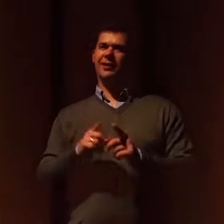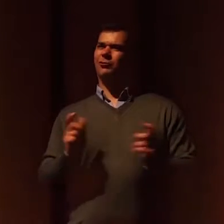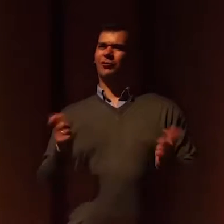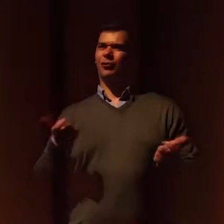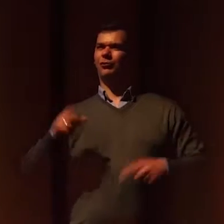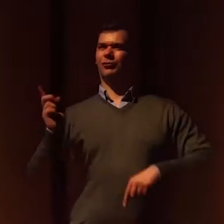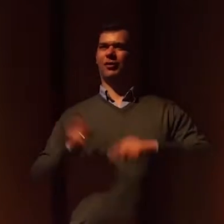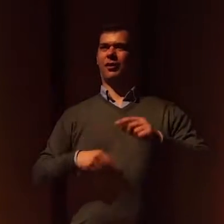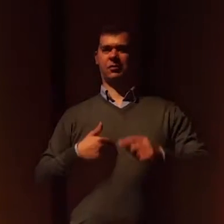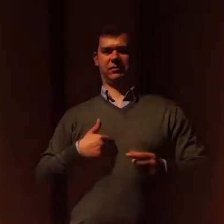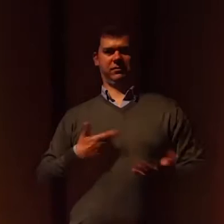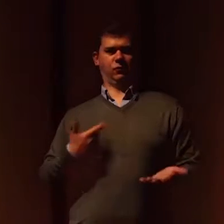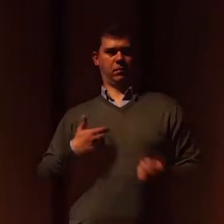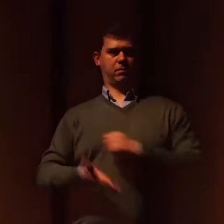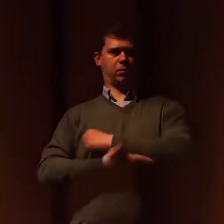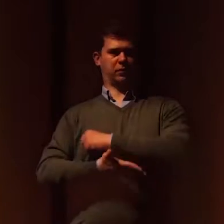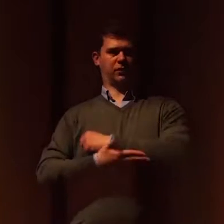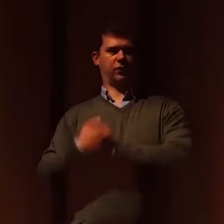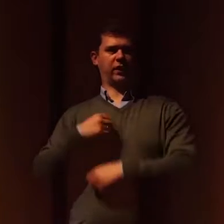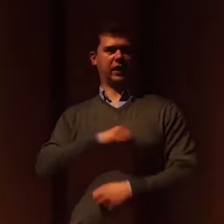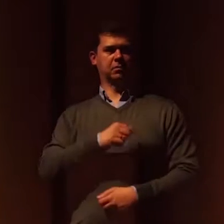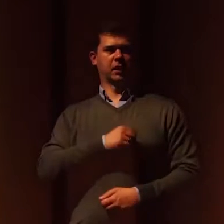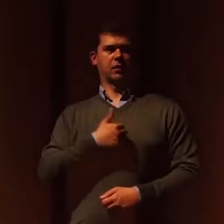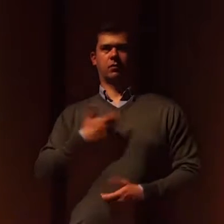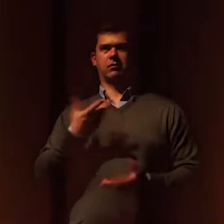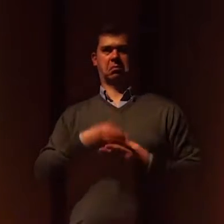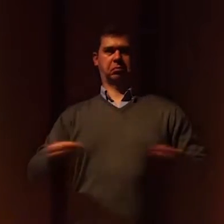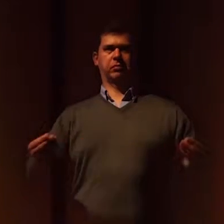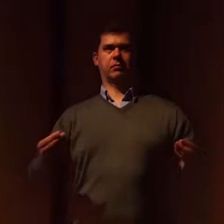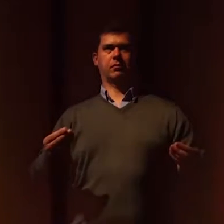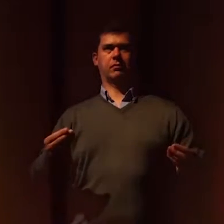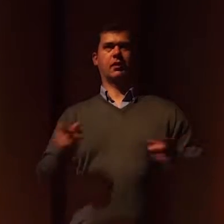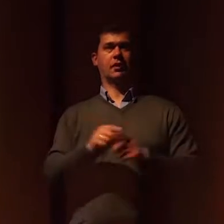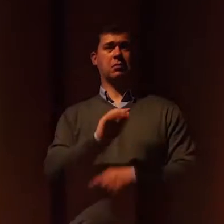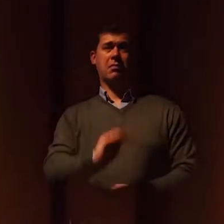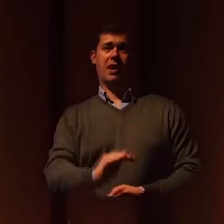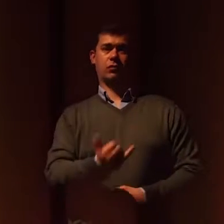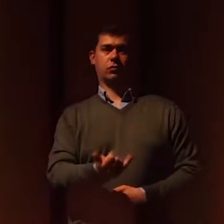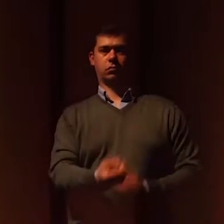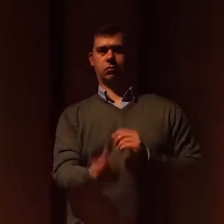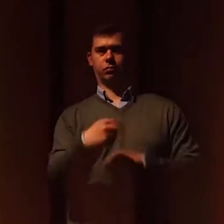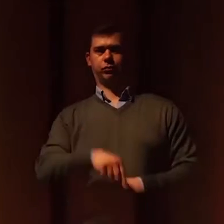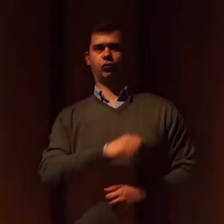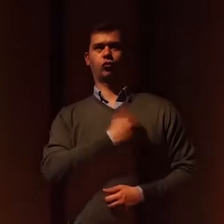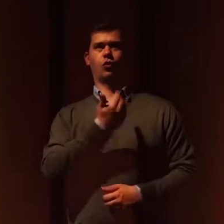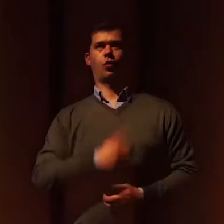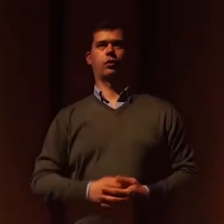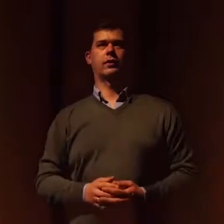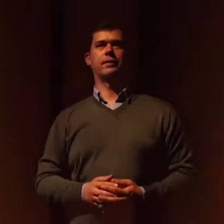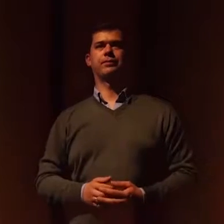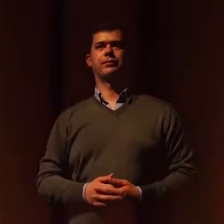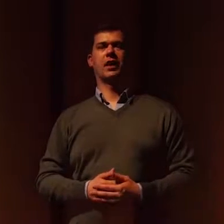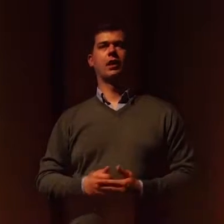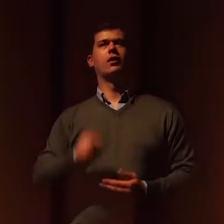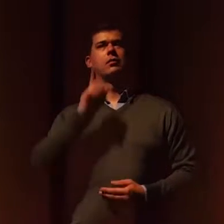tak z jego no Jednym z podstawowych wymiarów tożsamości które ma Jako małe dziecko przychodzące do szkoły to